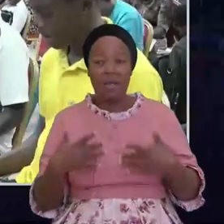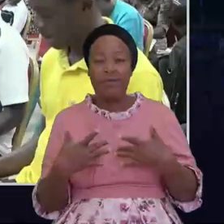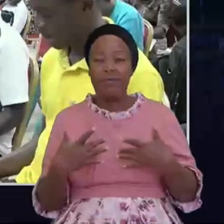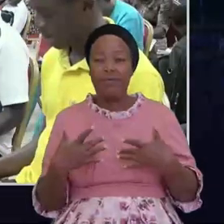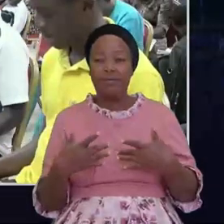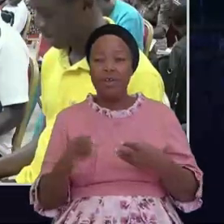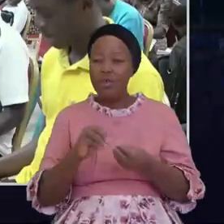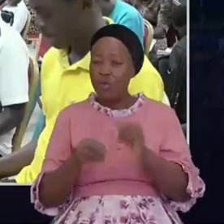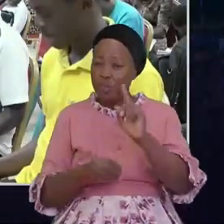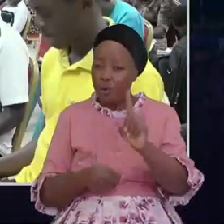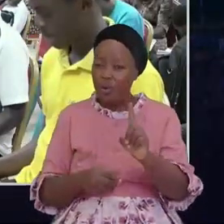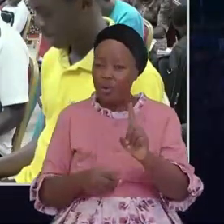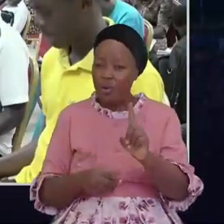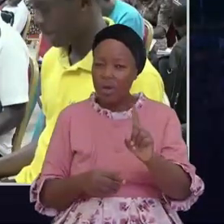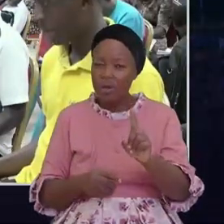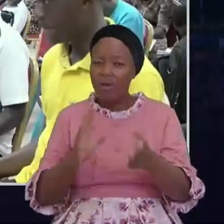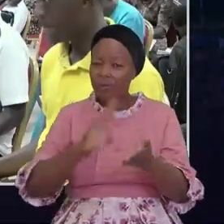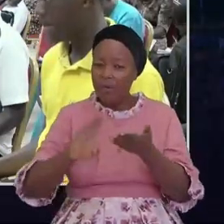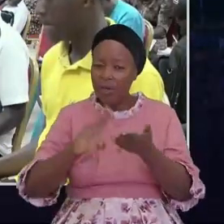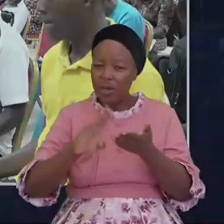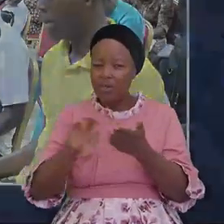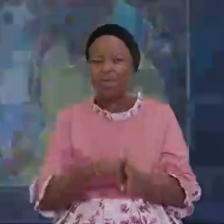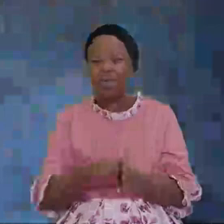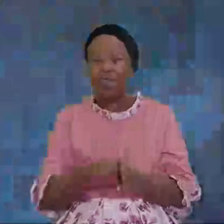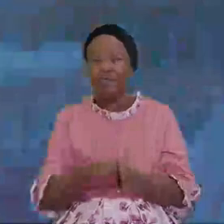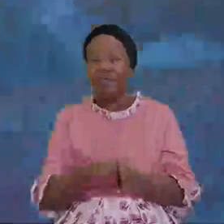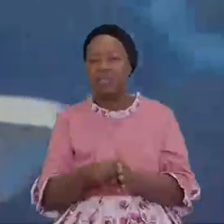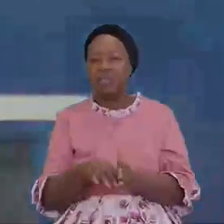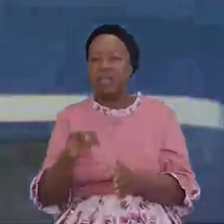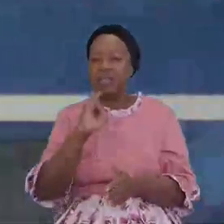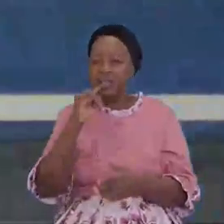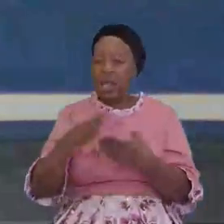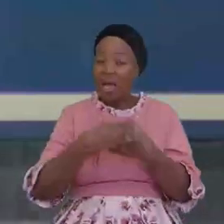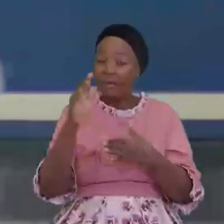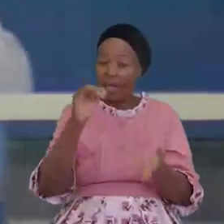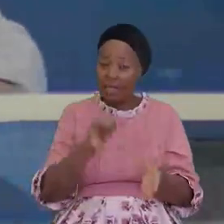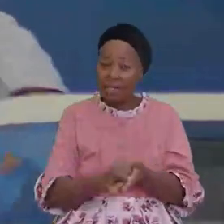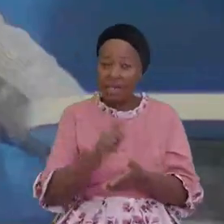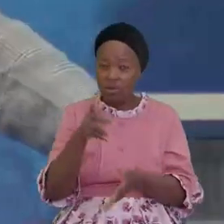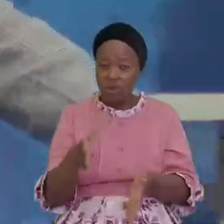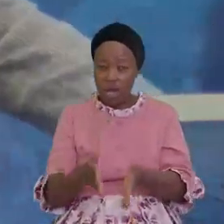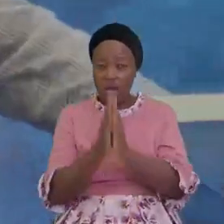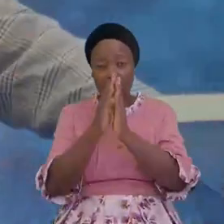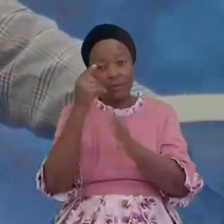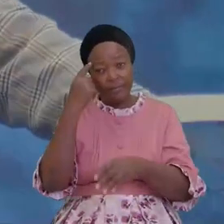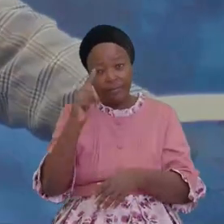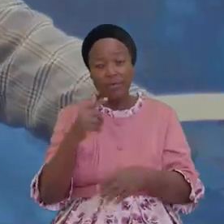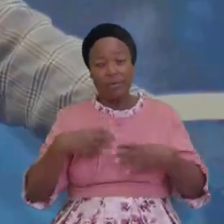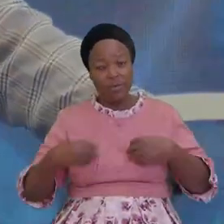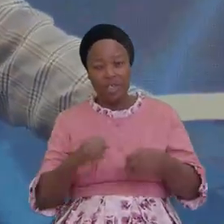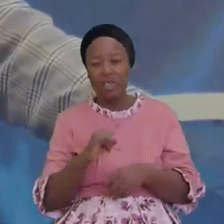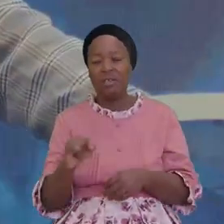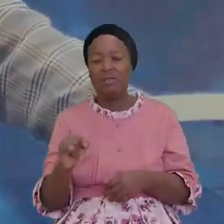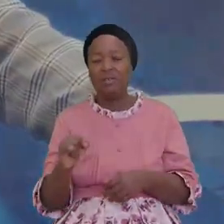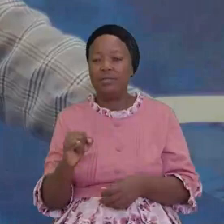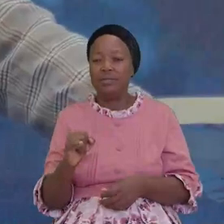Premièrement, la vie éternelle. Premièrement, le pardon. C'est après